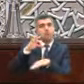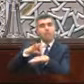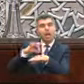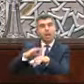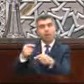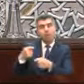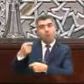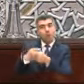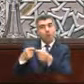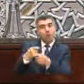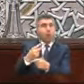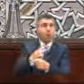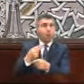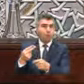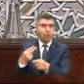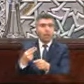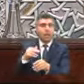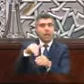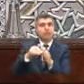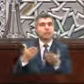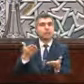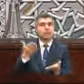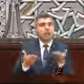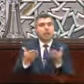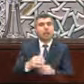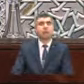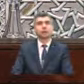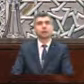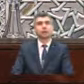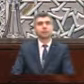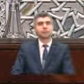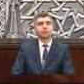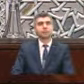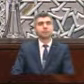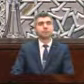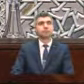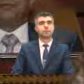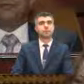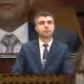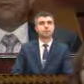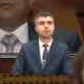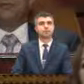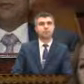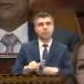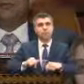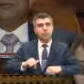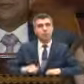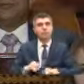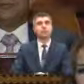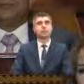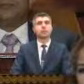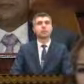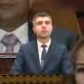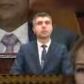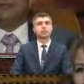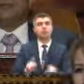الفريق الاستقلالي للوحدة والتعادلية. السيدة النائبة المحترمة تفضلي لطرح السؤال. سيد الوزير المحترم،